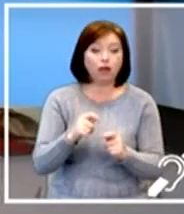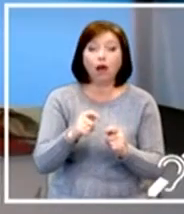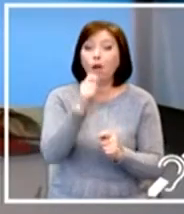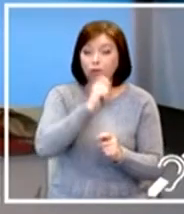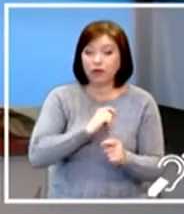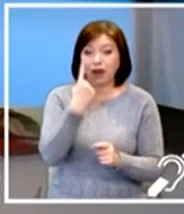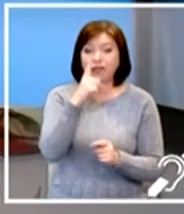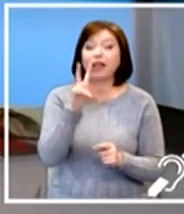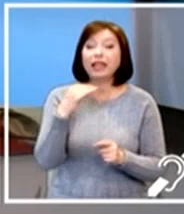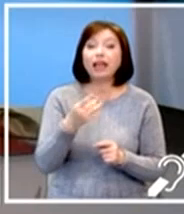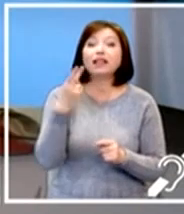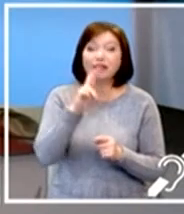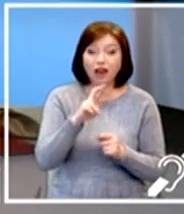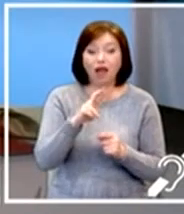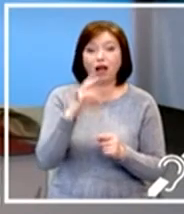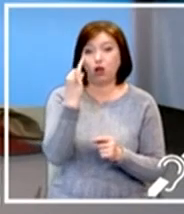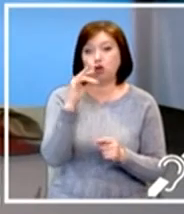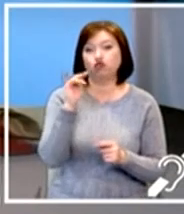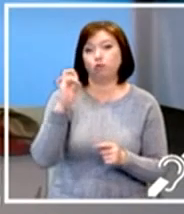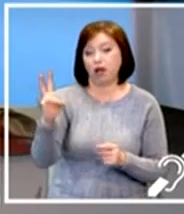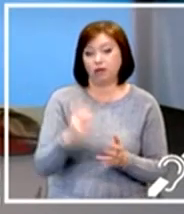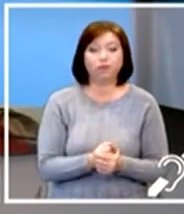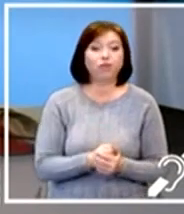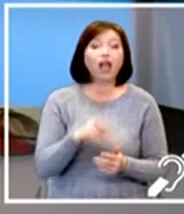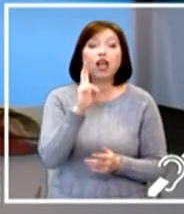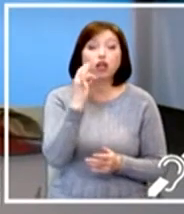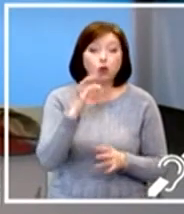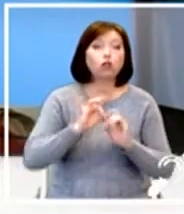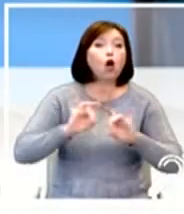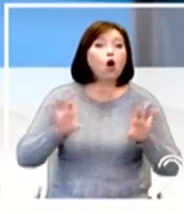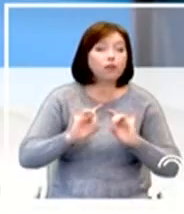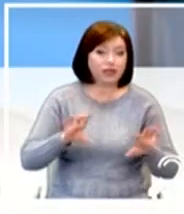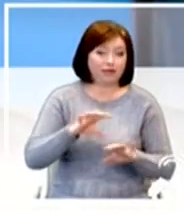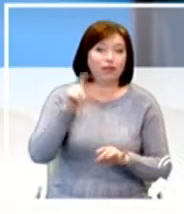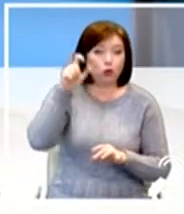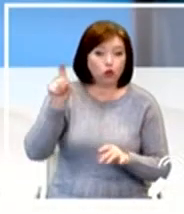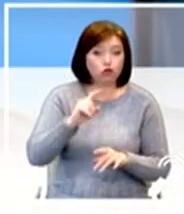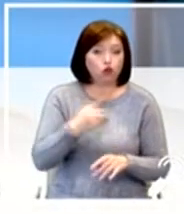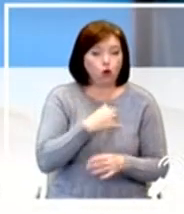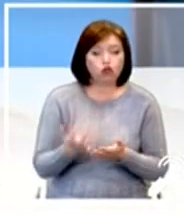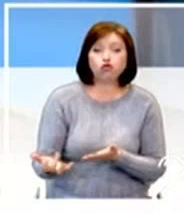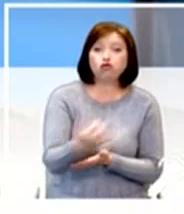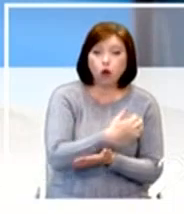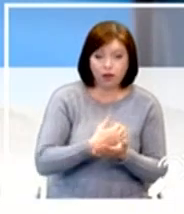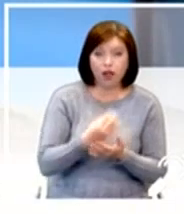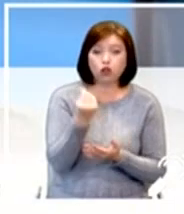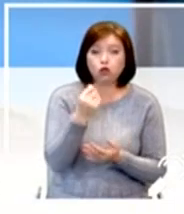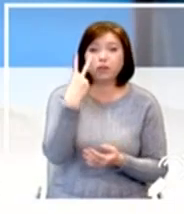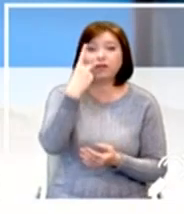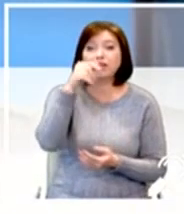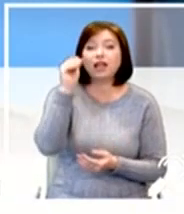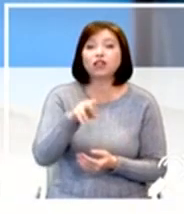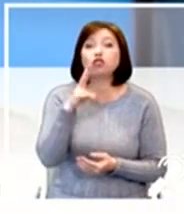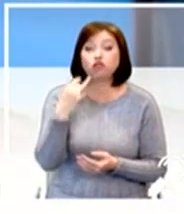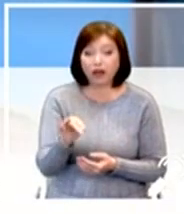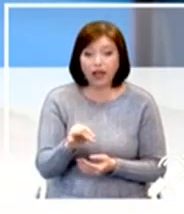leu pentru concurentul său electoral, Ion Ceban. Chironda le-a explicat trecătorilor că vrea să adune suma de 21.000 de